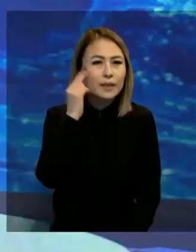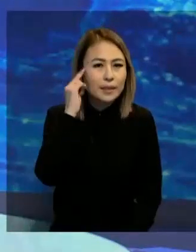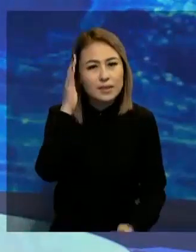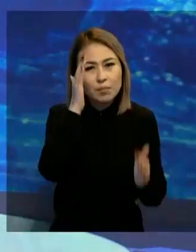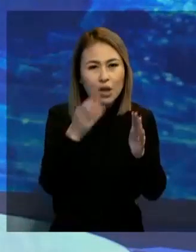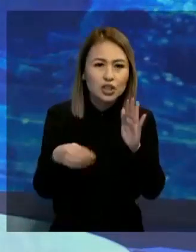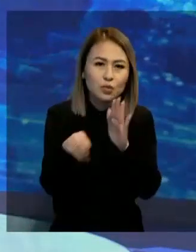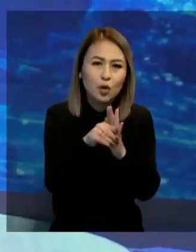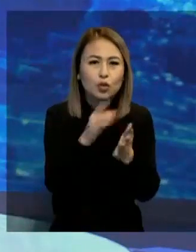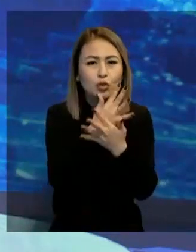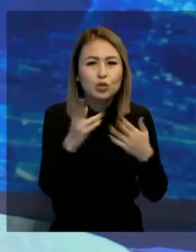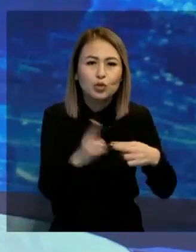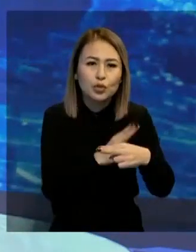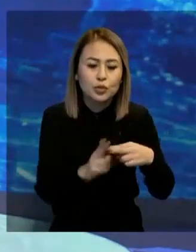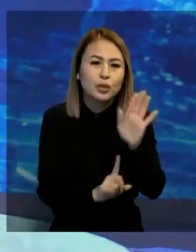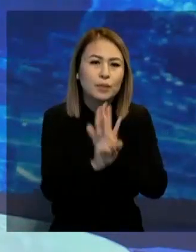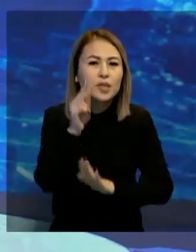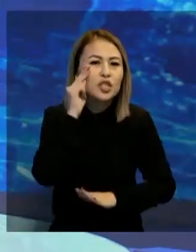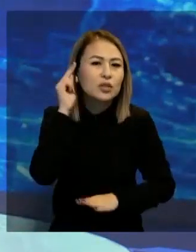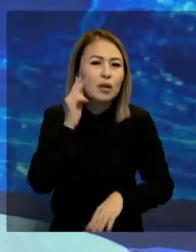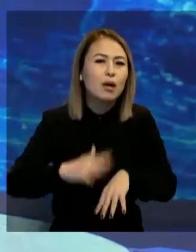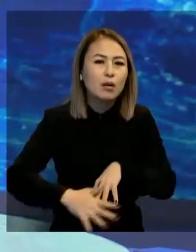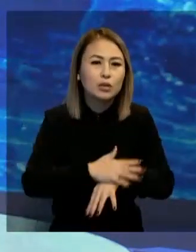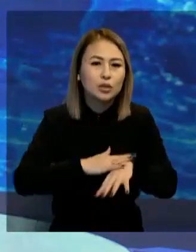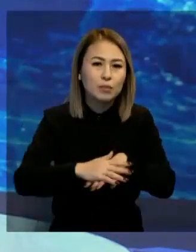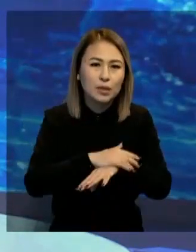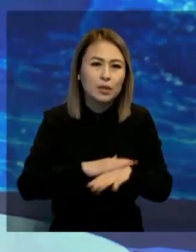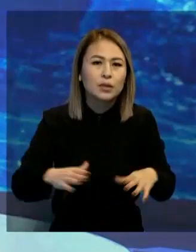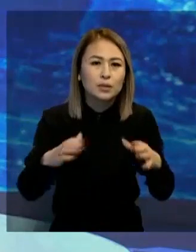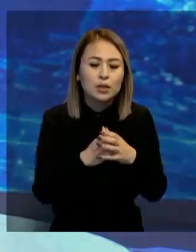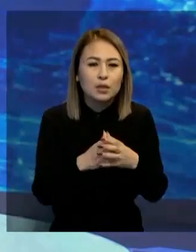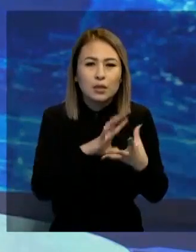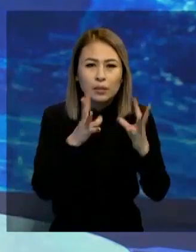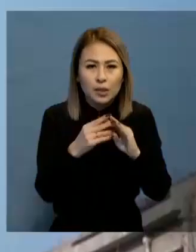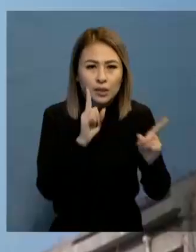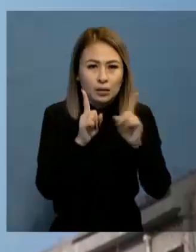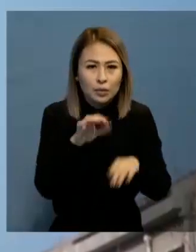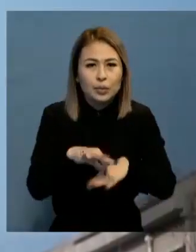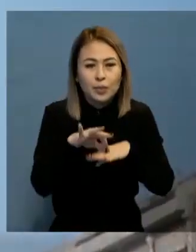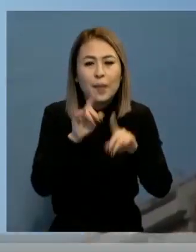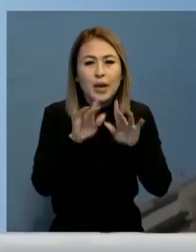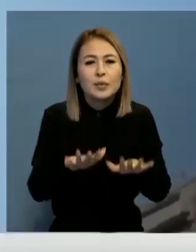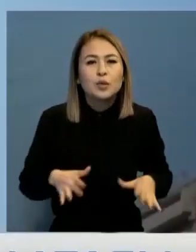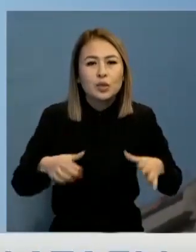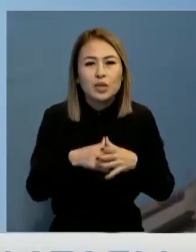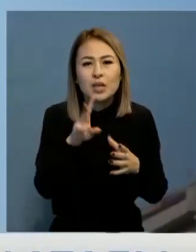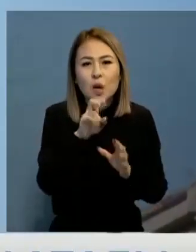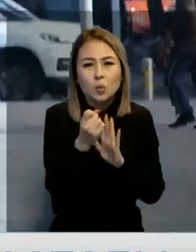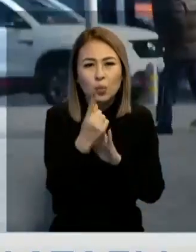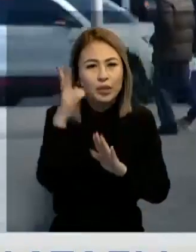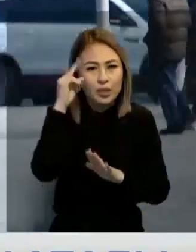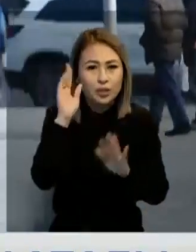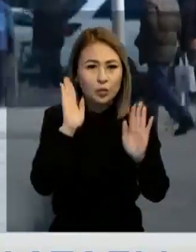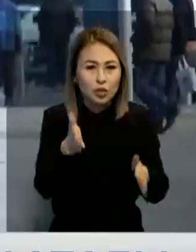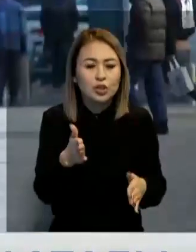Қытай сыбайлас жемқорлықпен күресті күшейтеді. Бейжіңде халық өкілдерінің жалпы қытайлық жиналысы өтіп жатыр. Парламент отырысы наурыздың 11-іне дейін